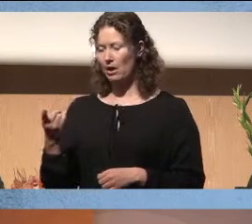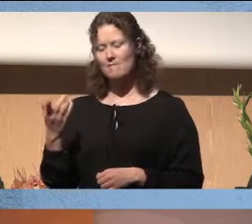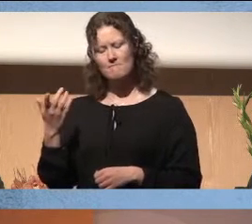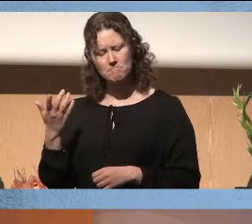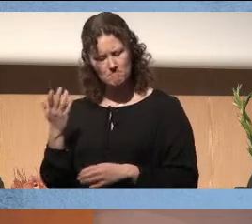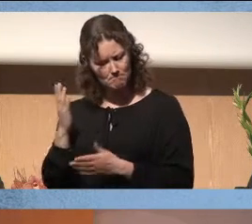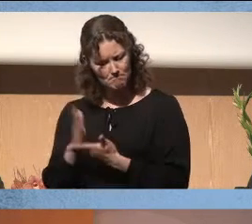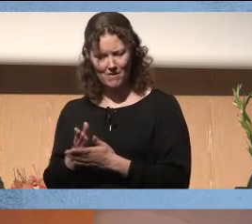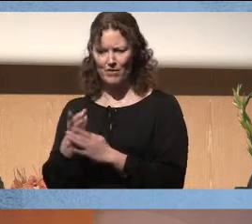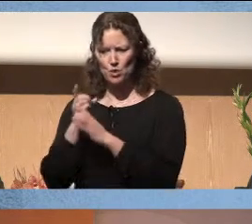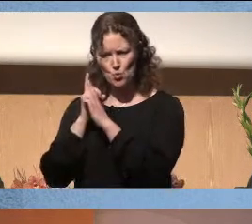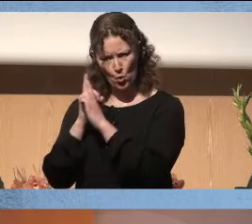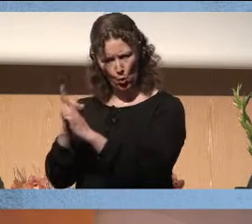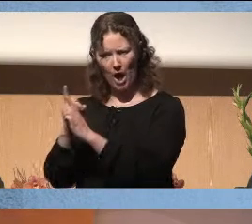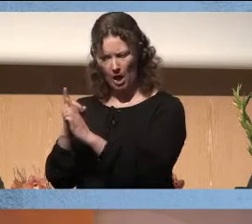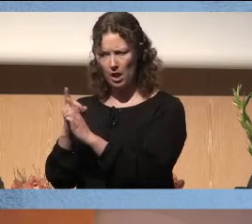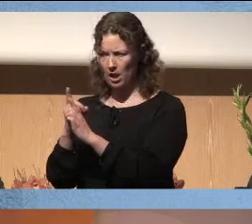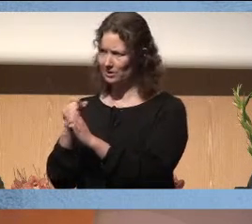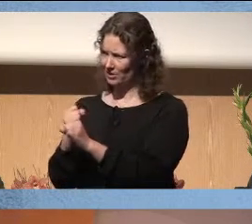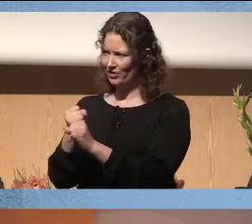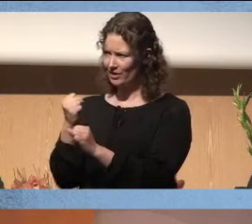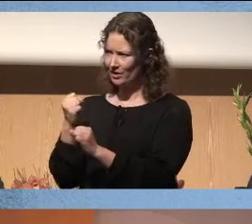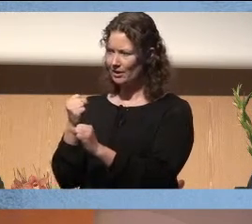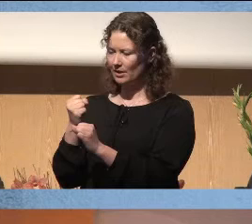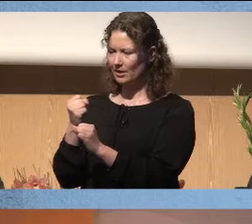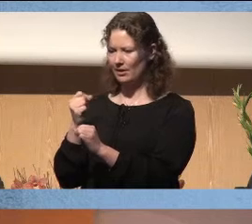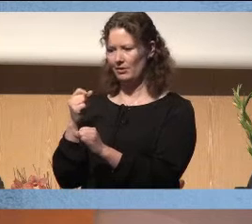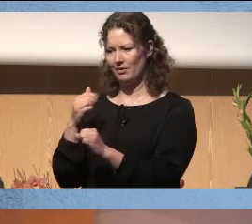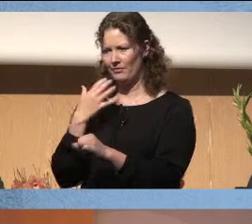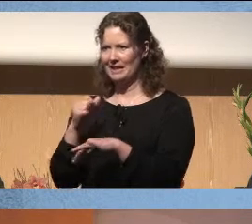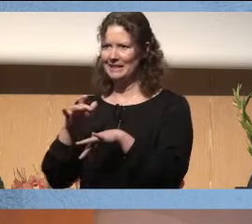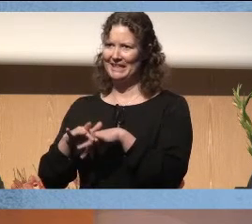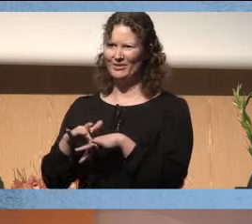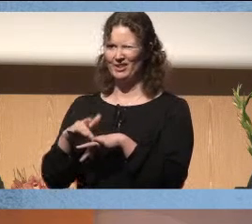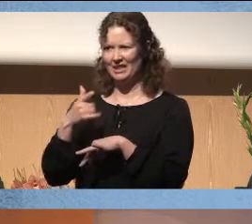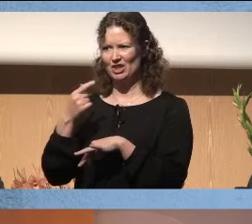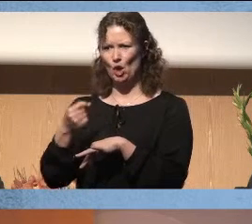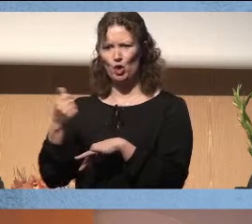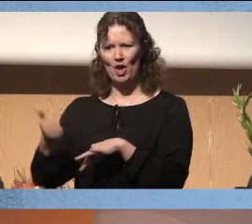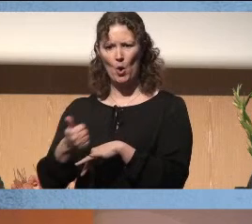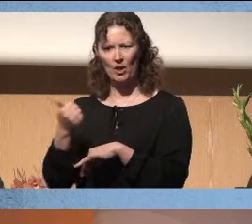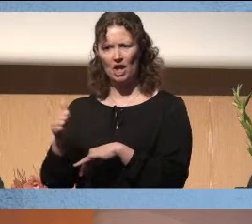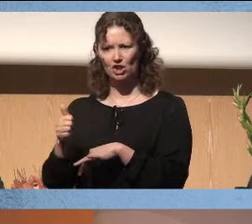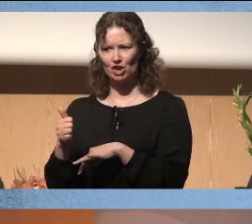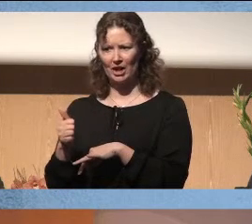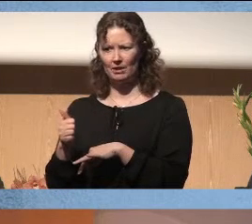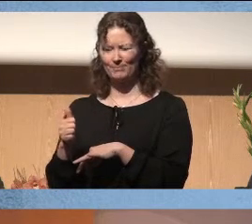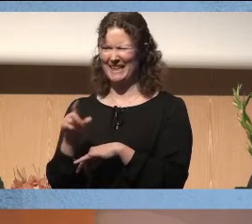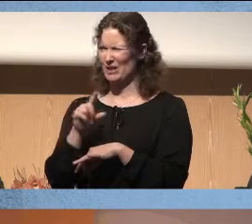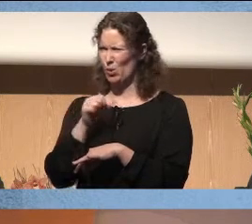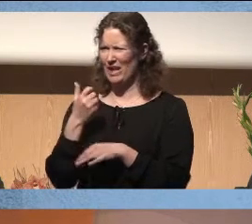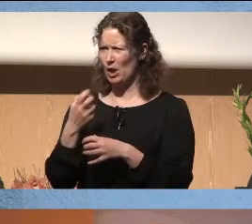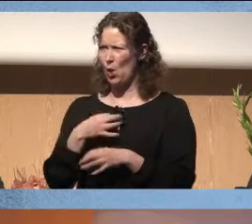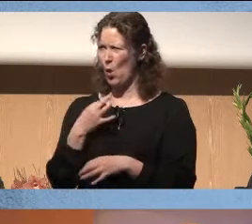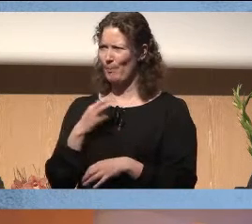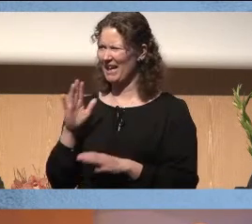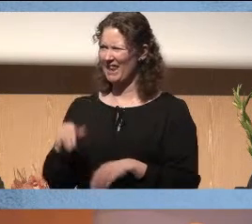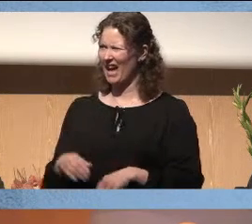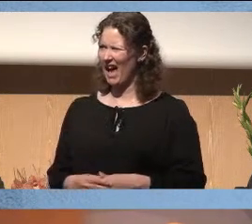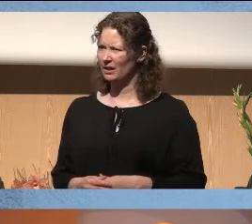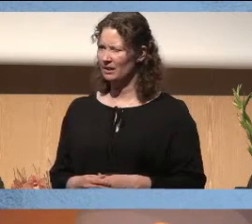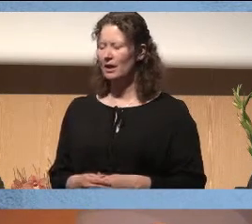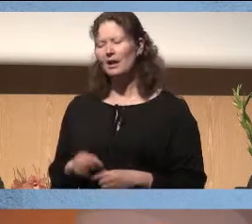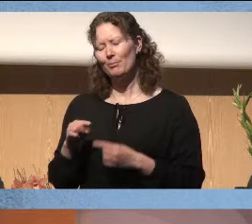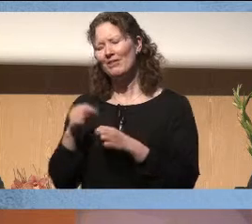lojal, ikke sant? Jeg har vært gift i, vet ikke, 70 år kanskje. Nei, det er så ille åpeker her, men